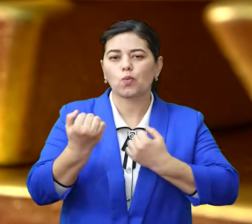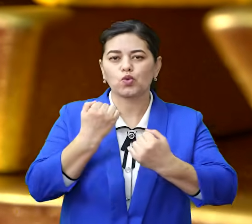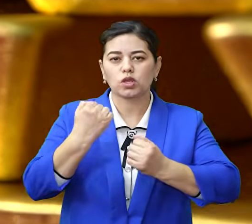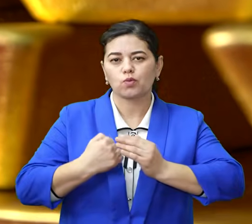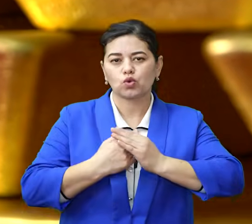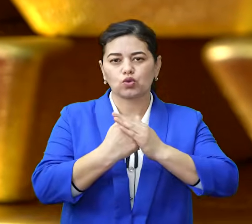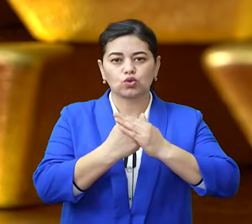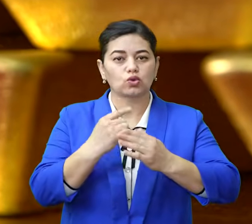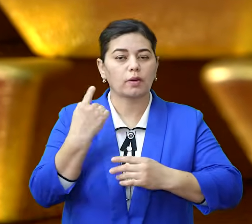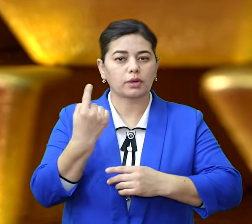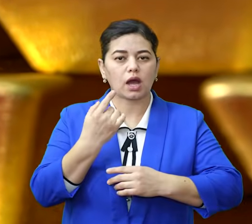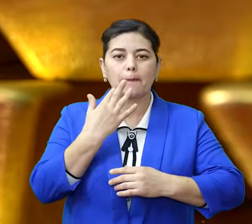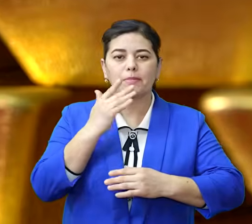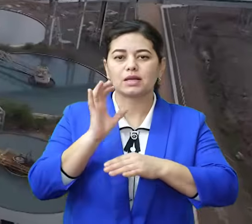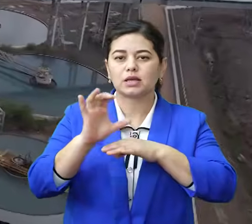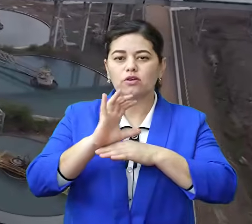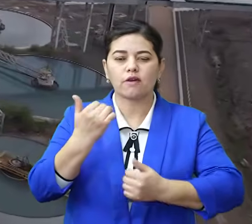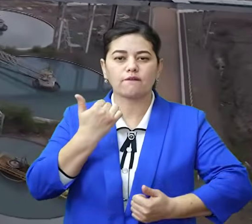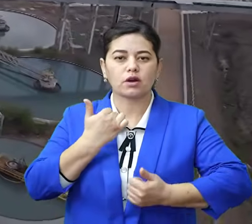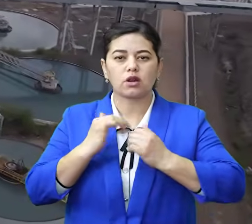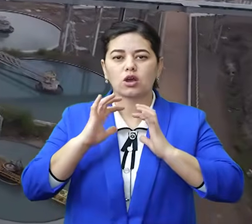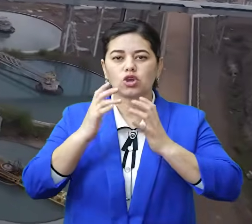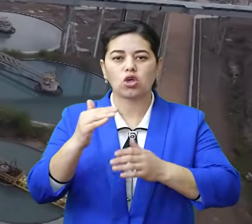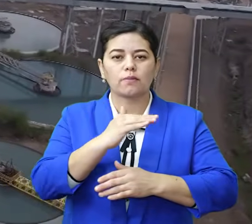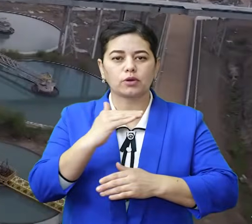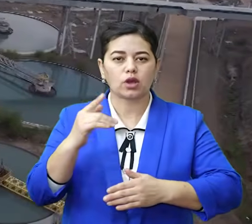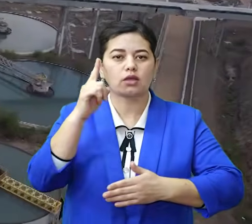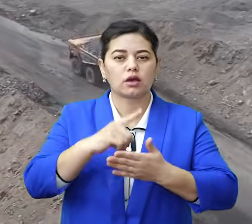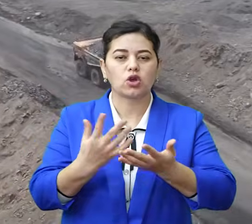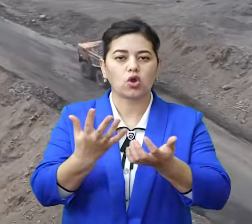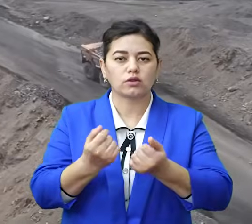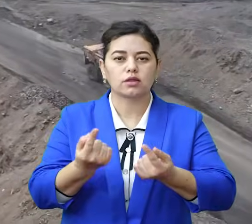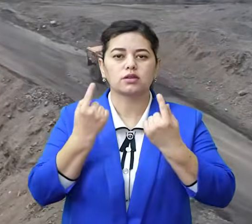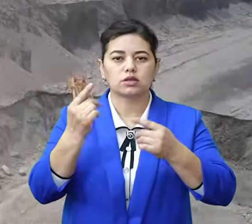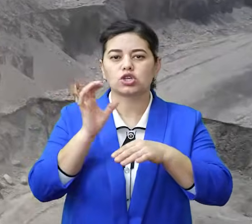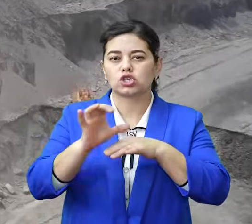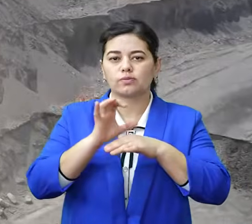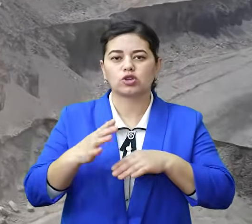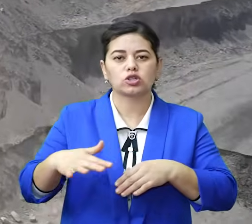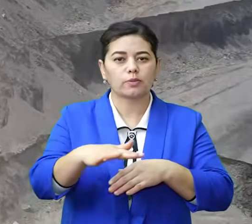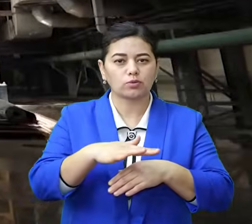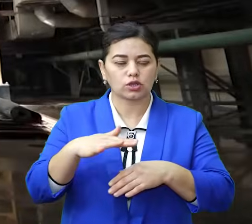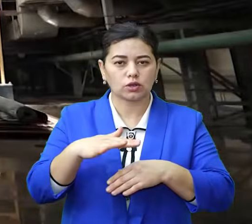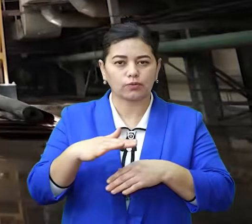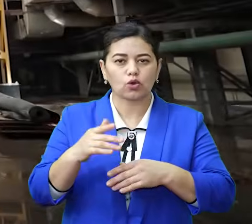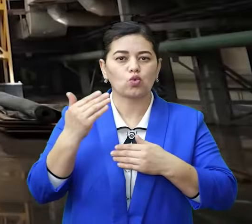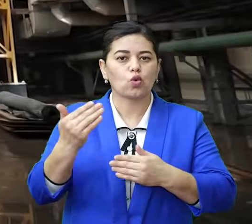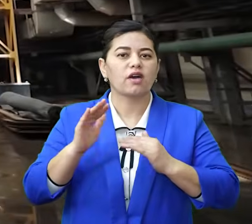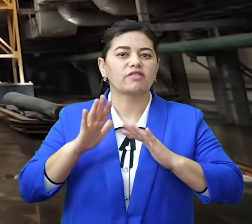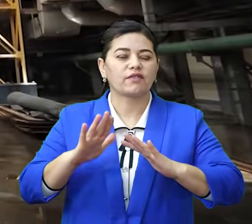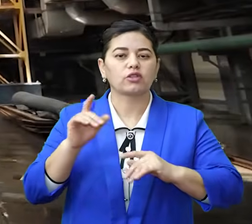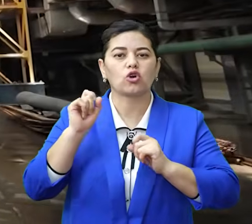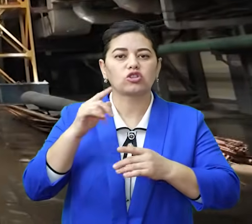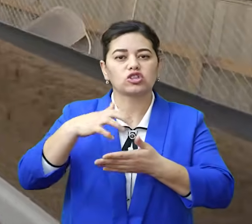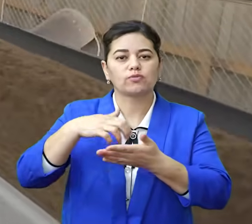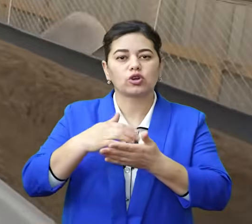mustahkam ustunlaridan biri. Milliy sanoatimiz faxri va jahon miqyosida tan olingan yirik ishlab chiqarish majmuasi. U nafaqat oltin